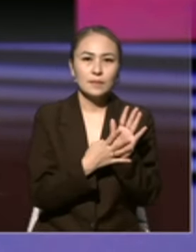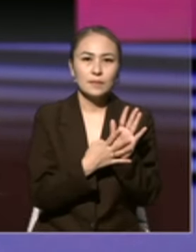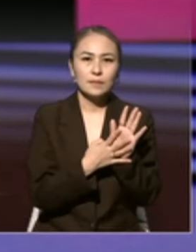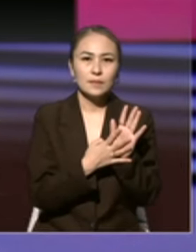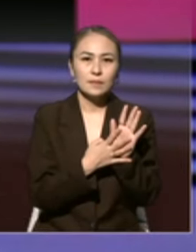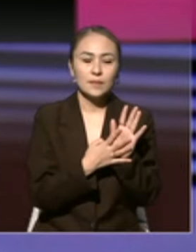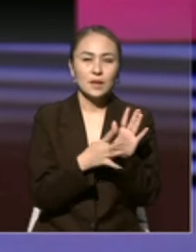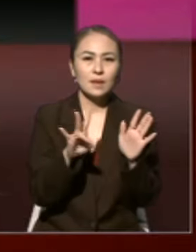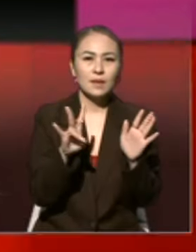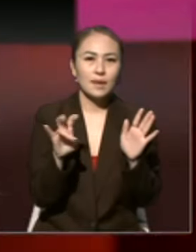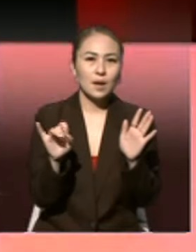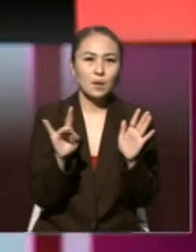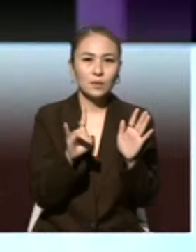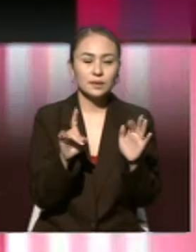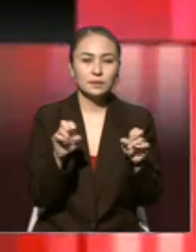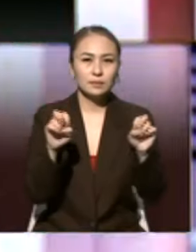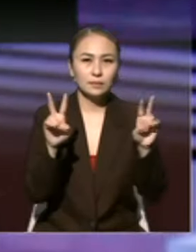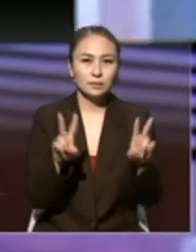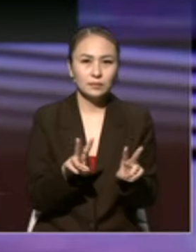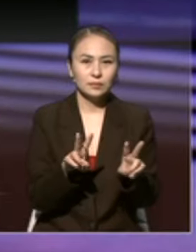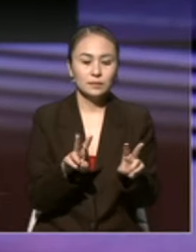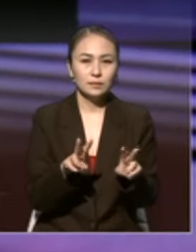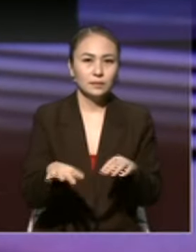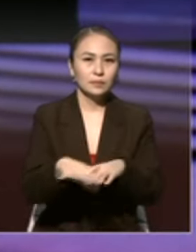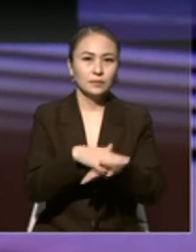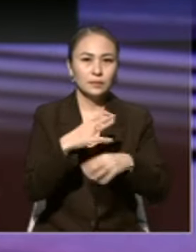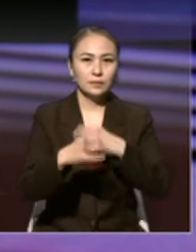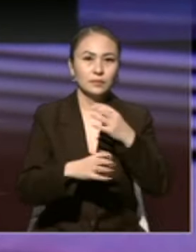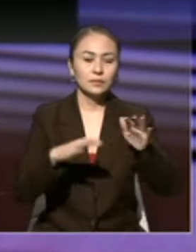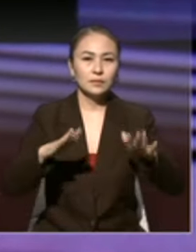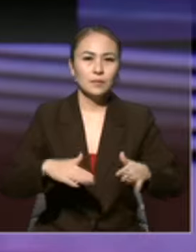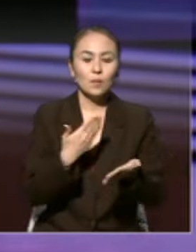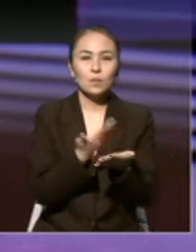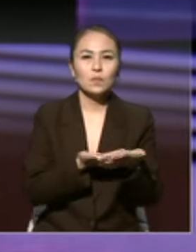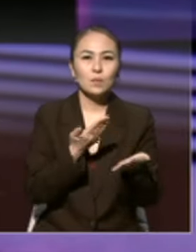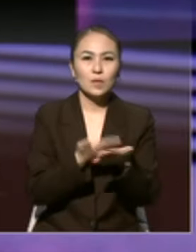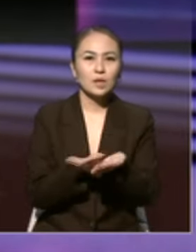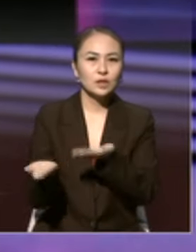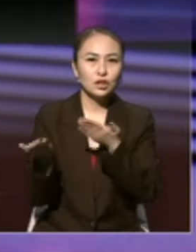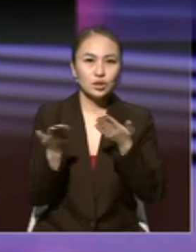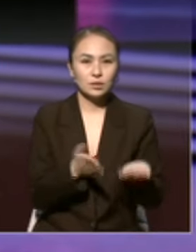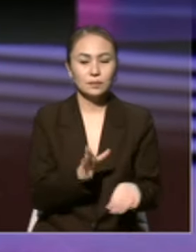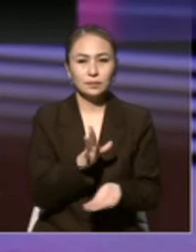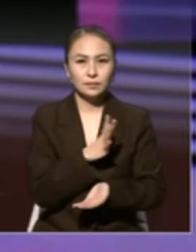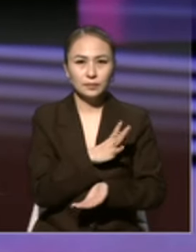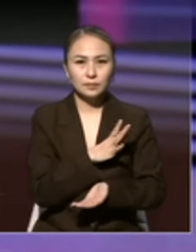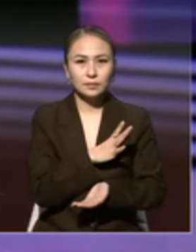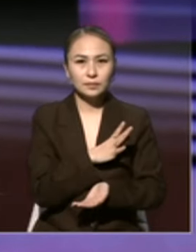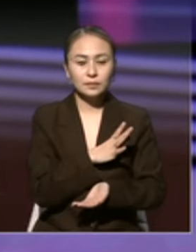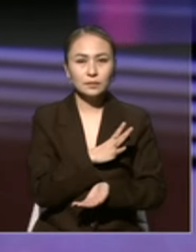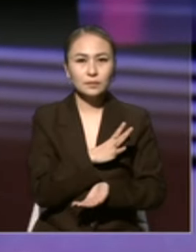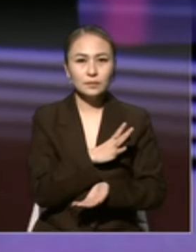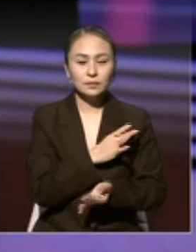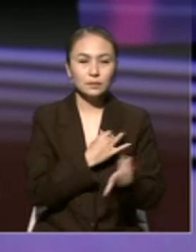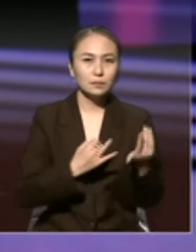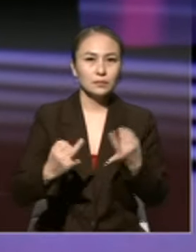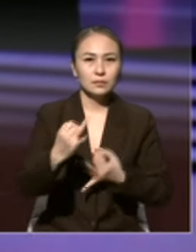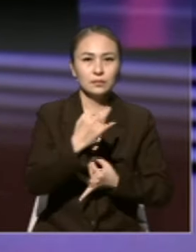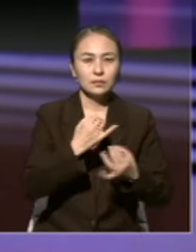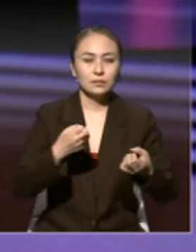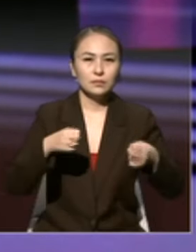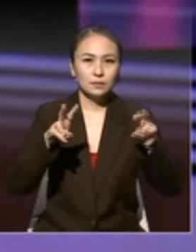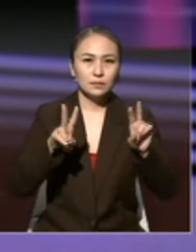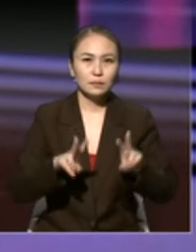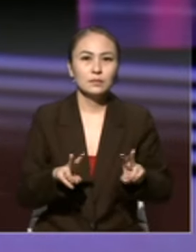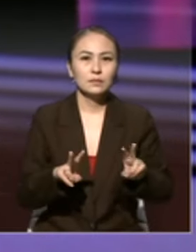29-шы наурызда арнайы Қазақстан Халқы Ассамблеясының кеңесіне шақырдық. Сол кеңесте біз талқылап арнайы